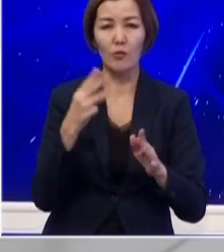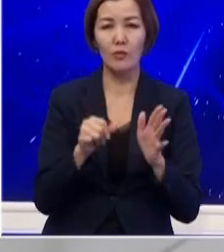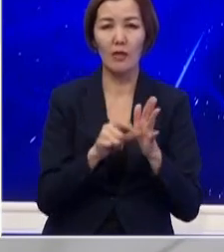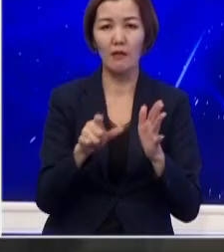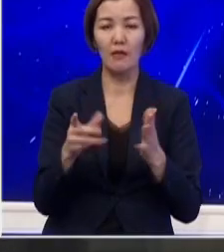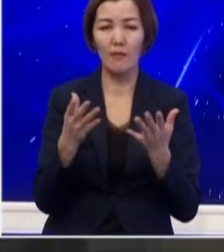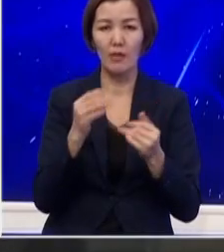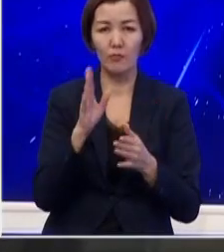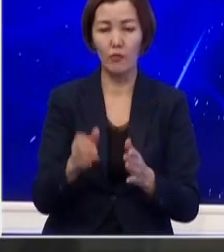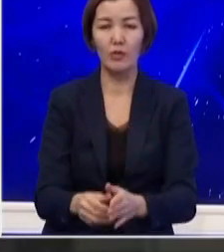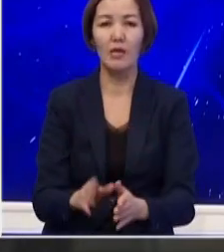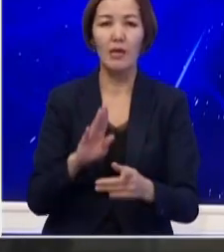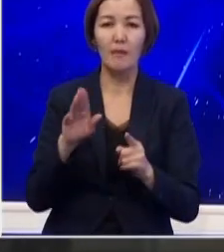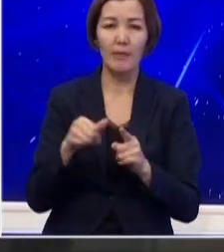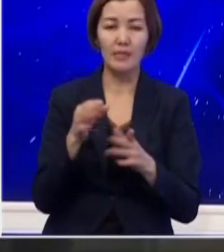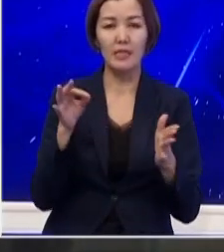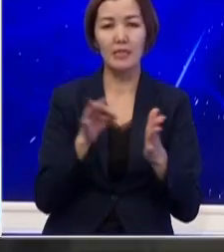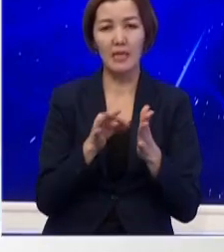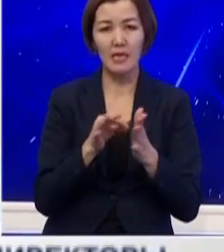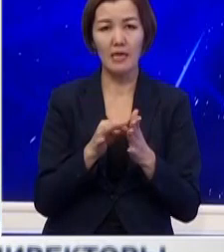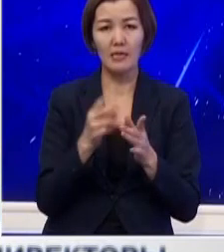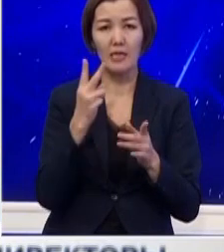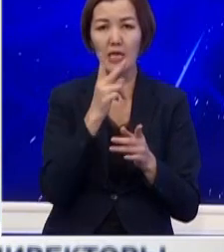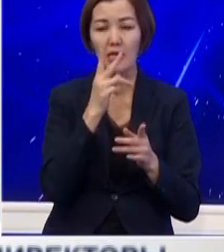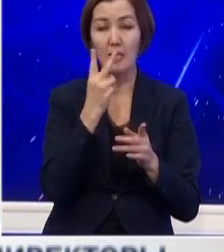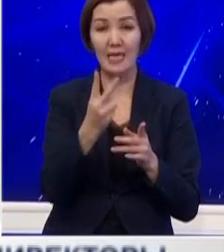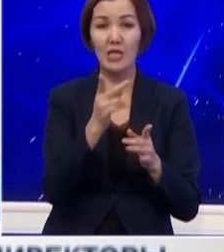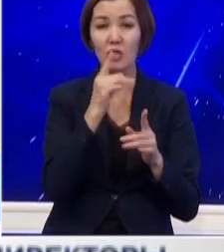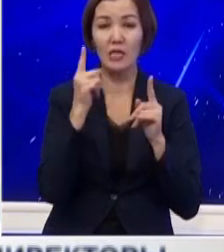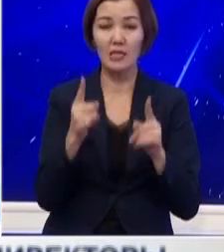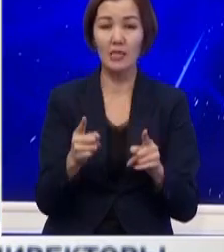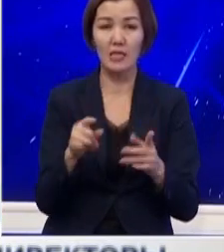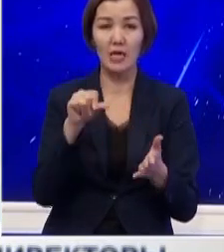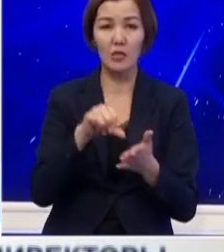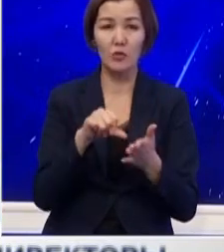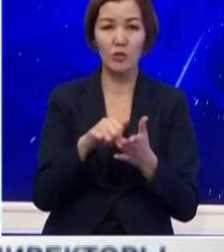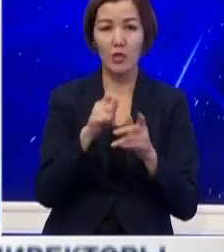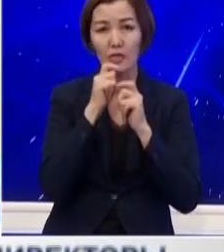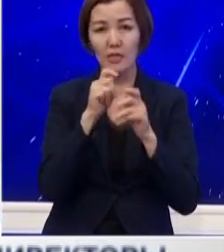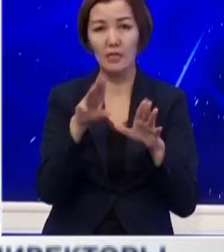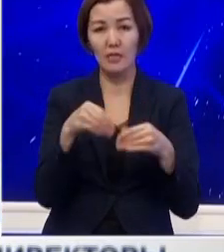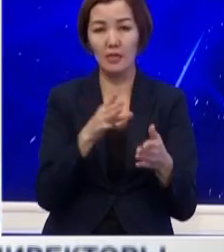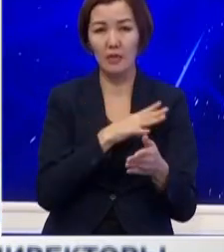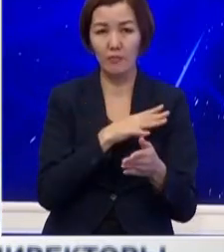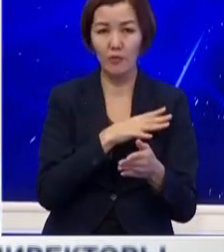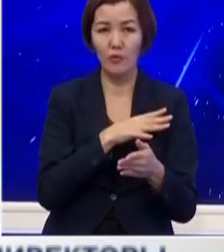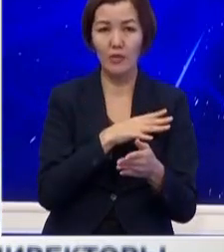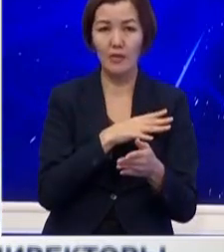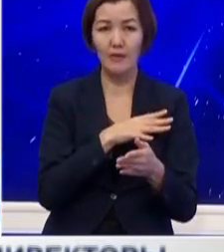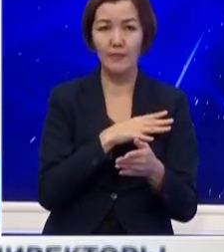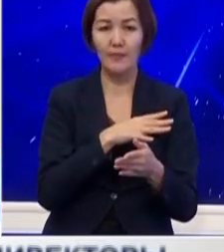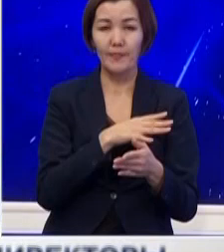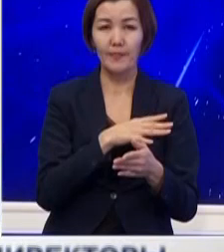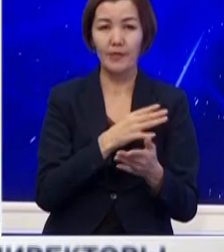қатысушы иеленді. Басты мақсаты мына екінші кезеңдегі қатысушыларға ана сыйлықтарды таратып беру, яғни мына